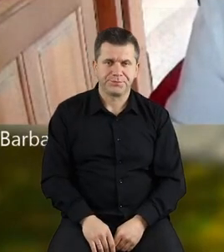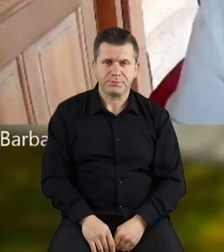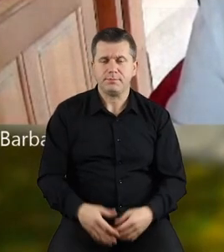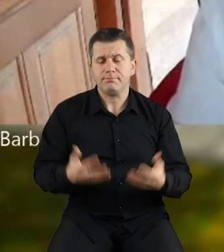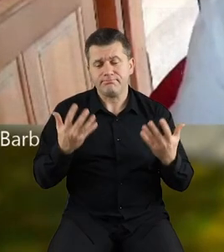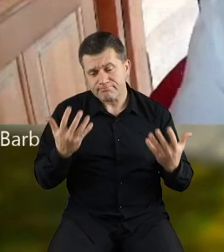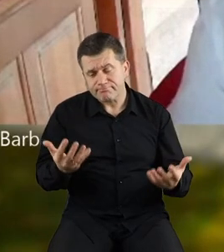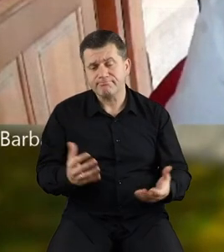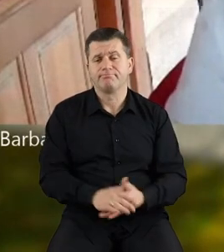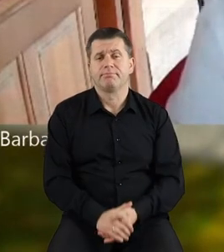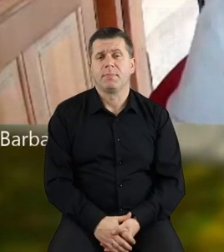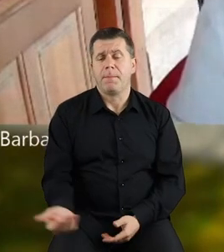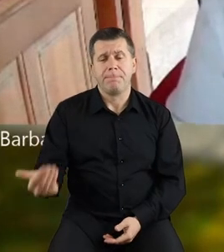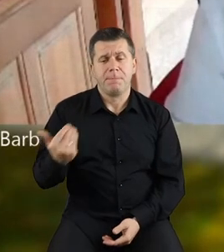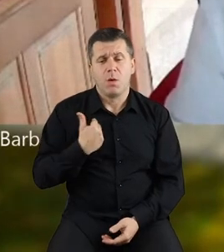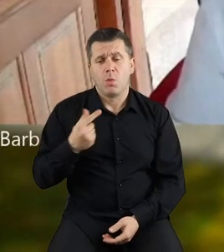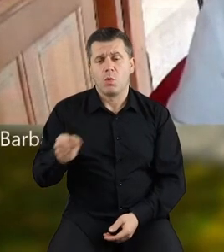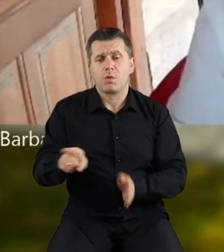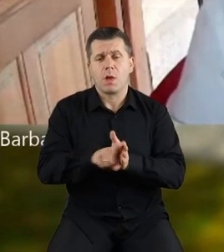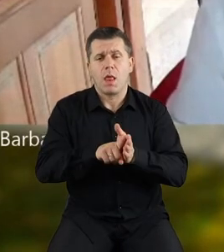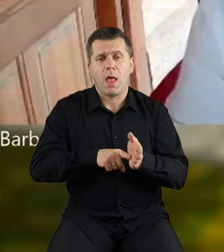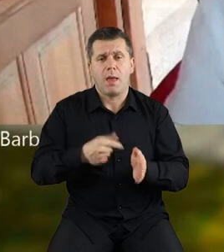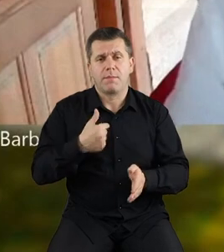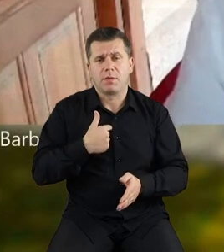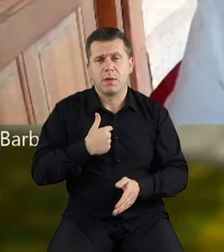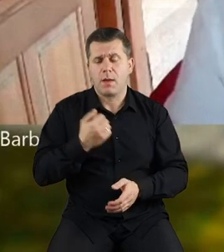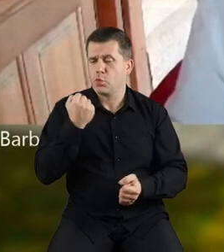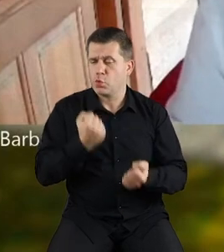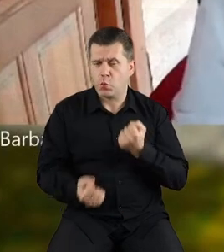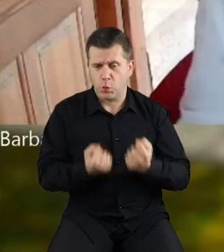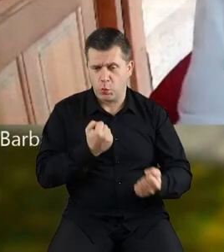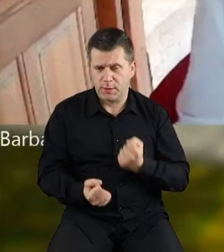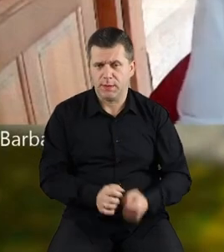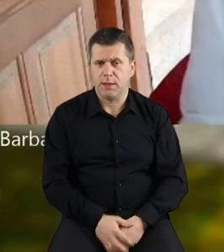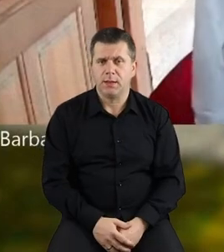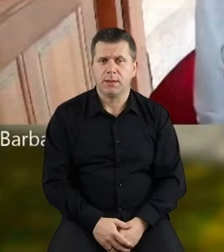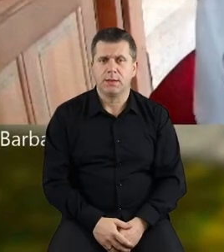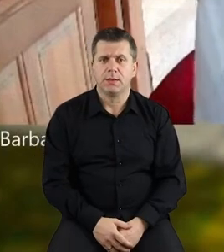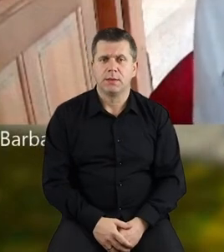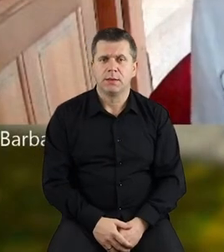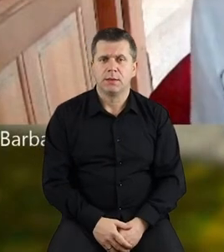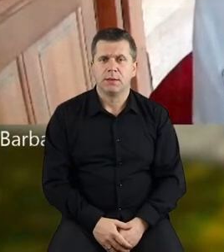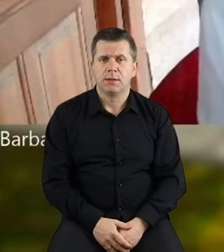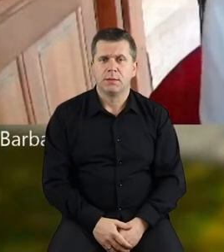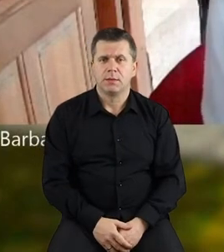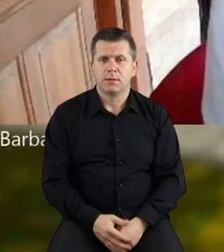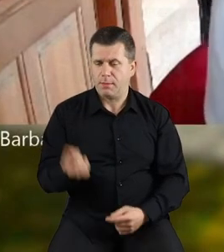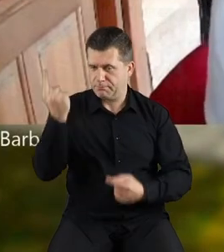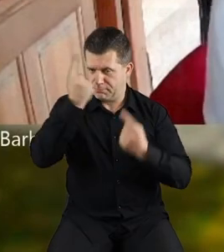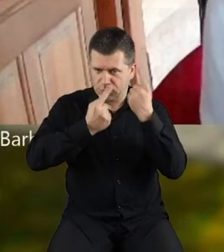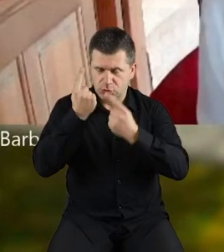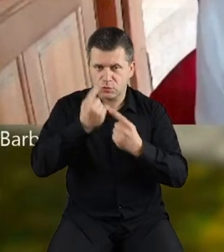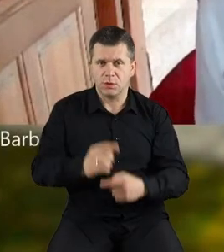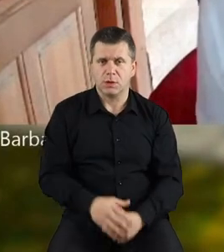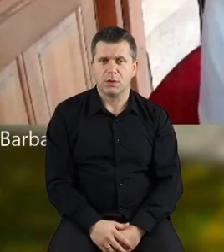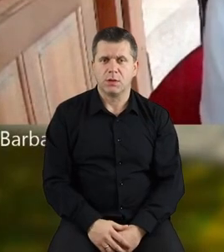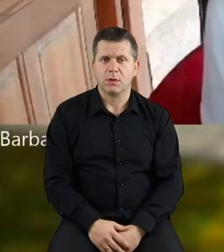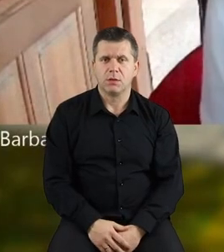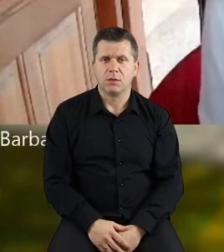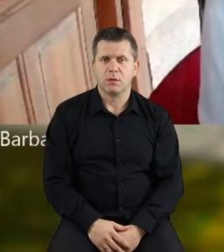Więc bez wątpienia było to dla mnie szalenie trudne. I sądzę,